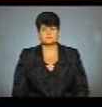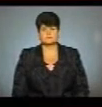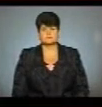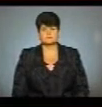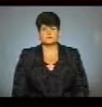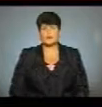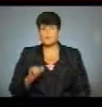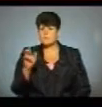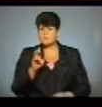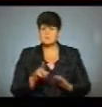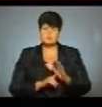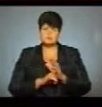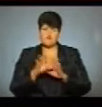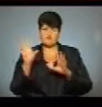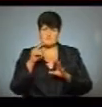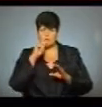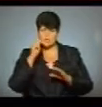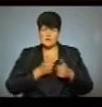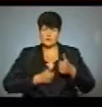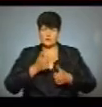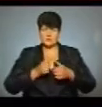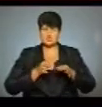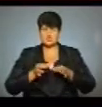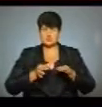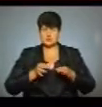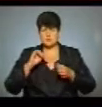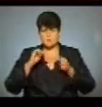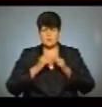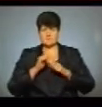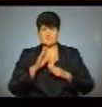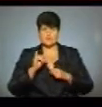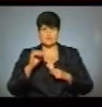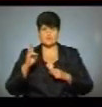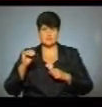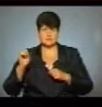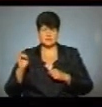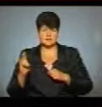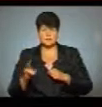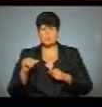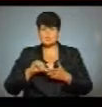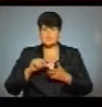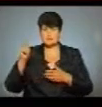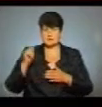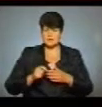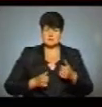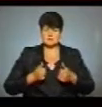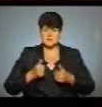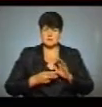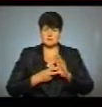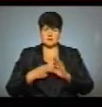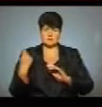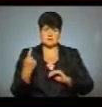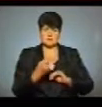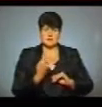У Бережанах розпочався всеукраїнський турнір з шашок пам'яті Василя Іванишина. Учасники приїхали на змагання